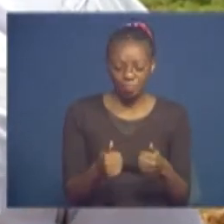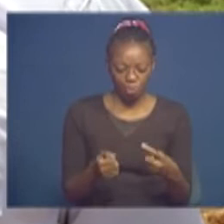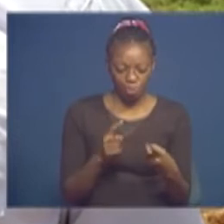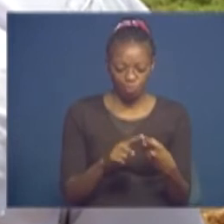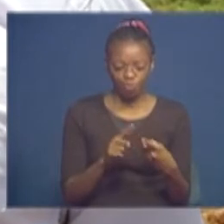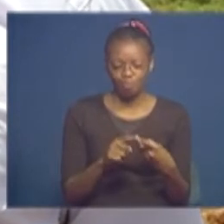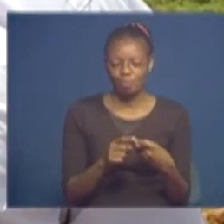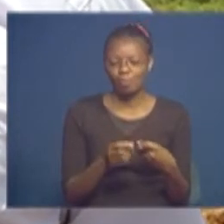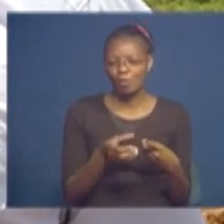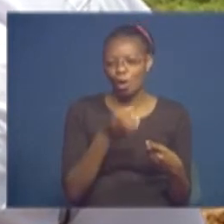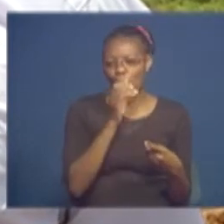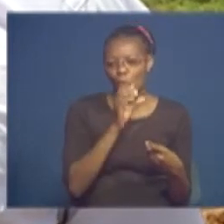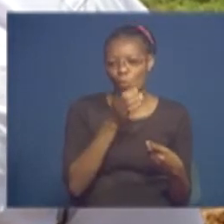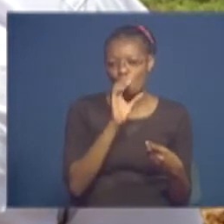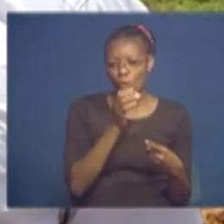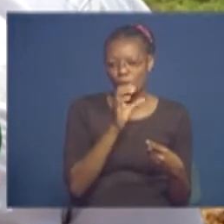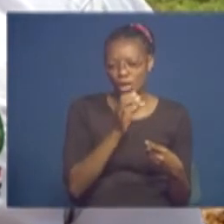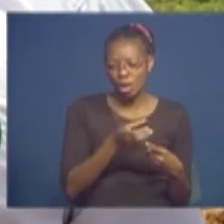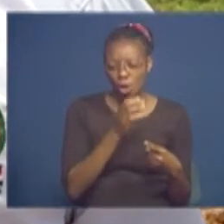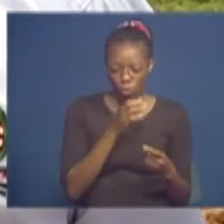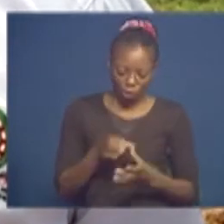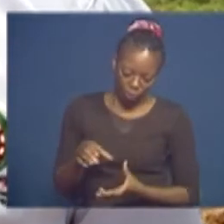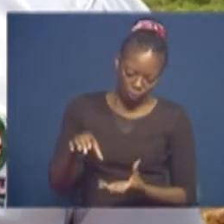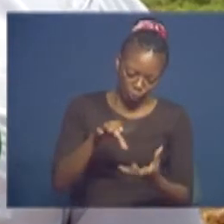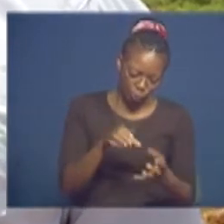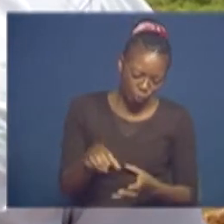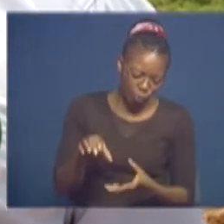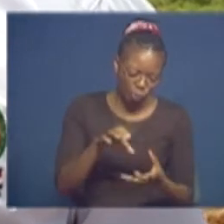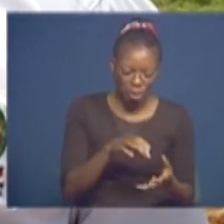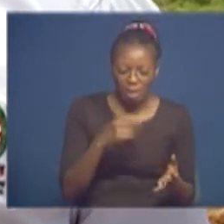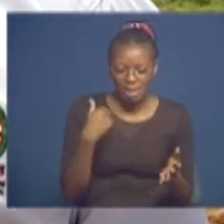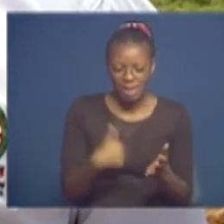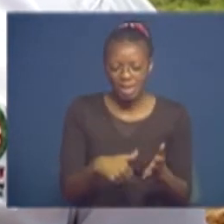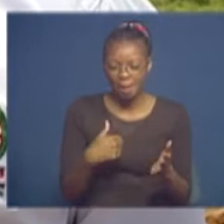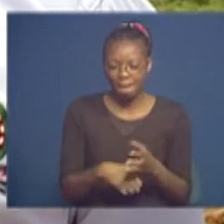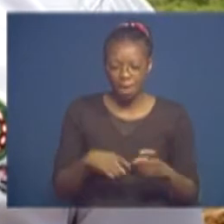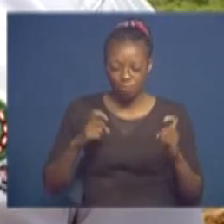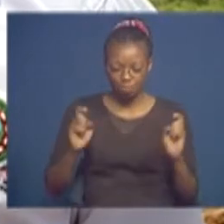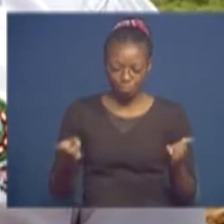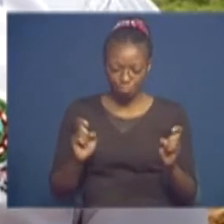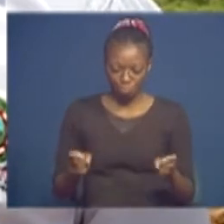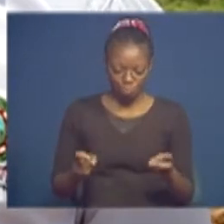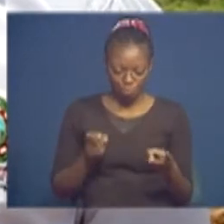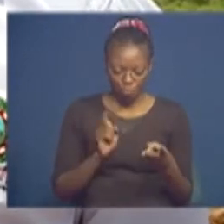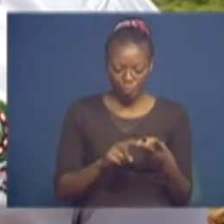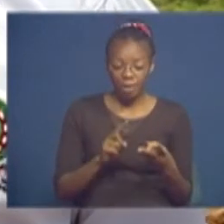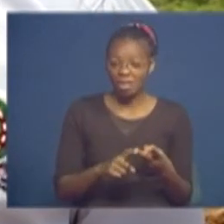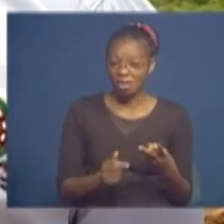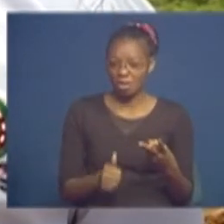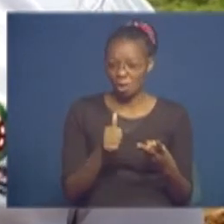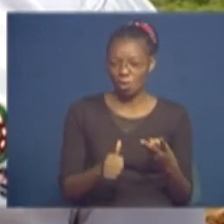ni maji. Usipoweka maji, hiyo itakuletea shida. Tena pest, kama nilivyosema